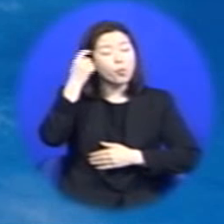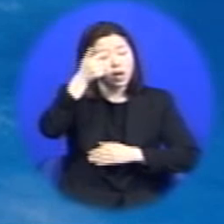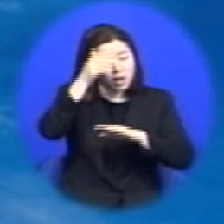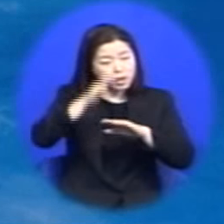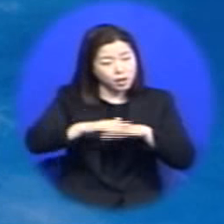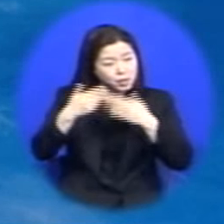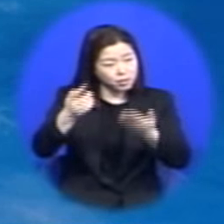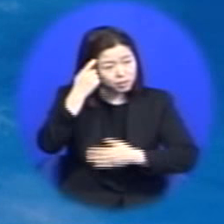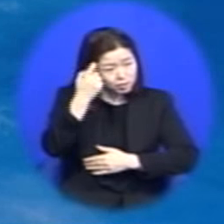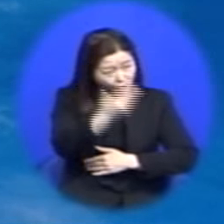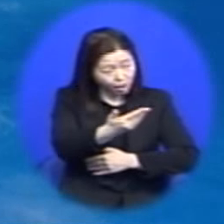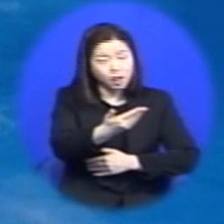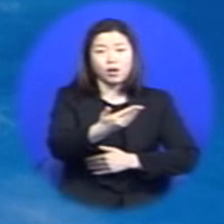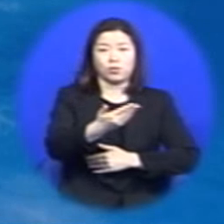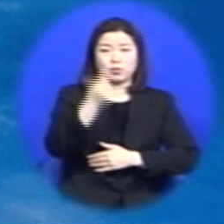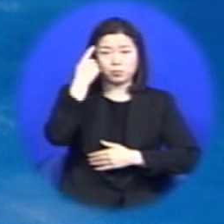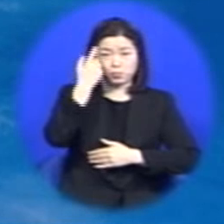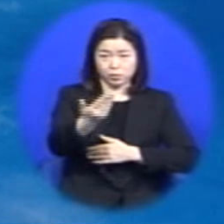누가 물어본다면